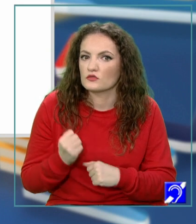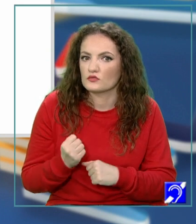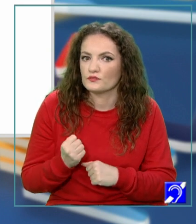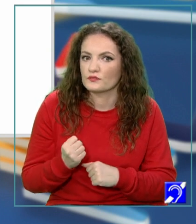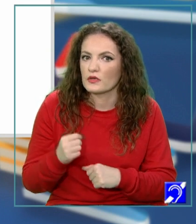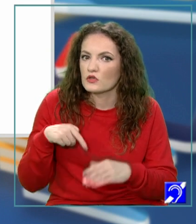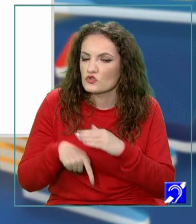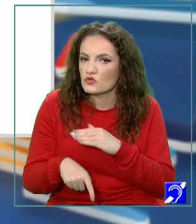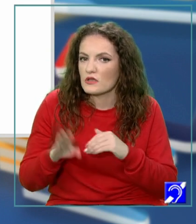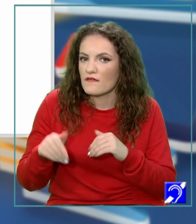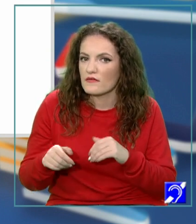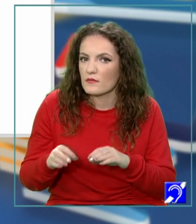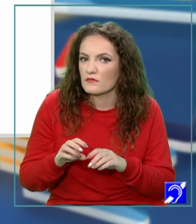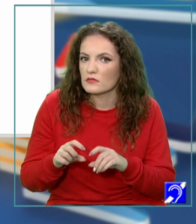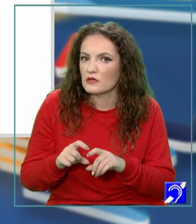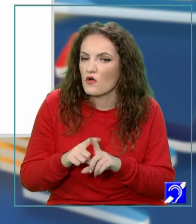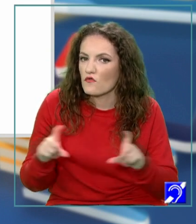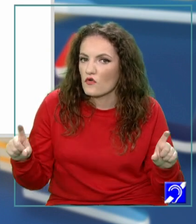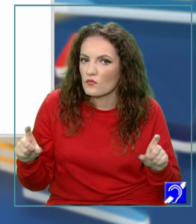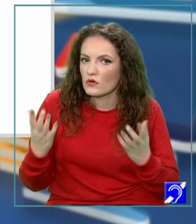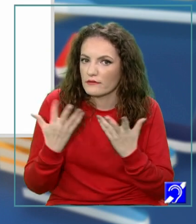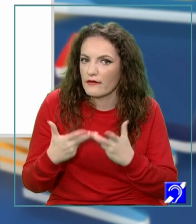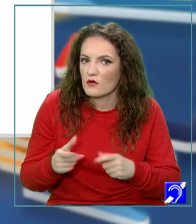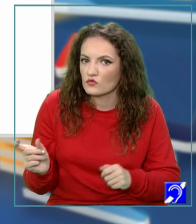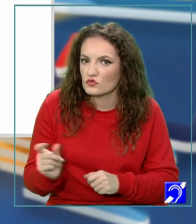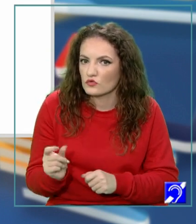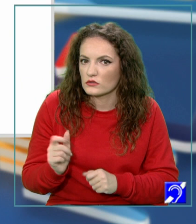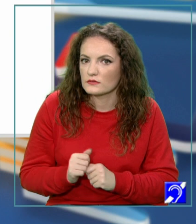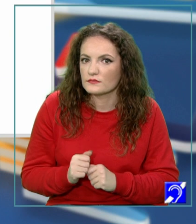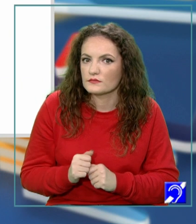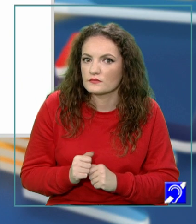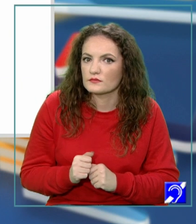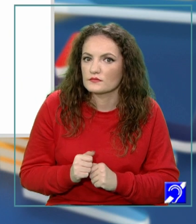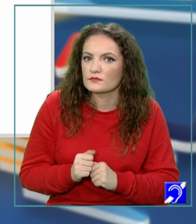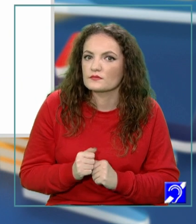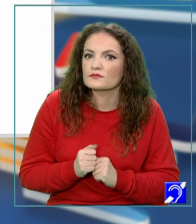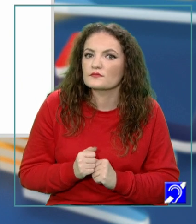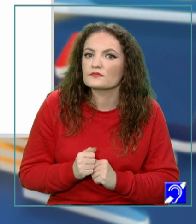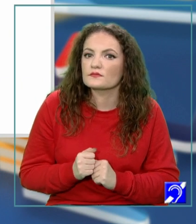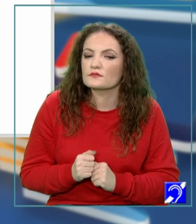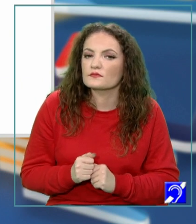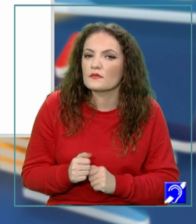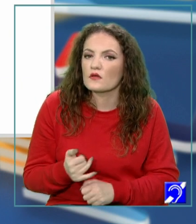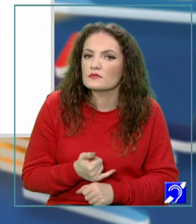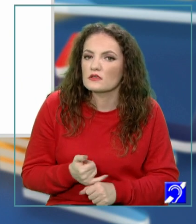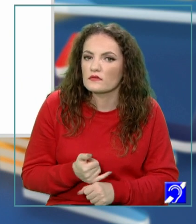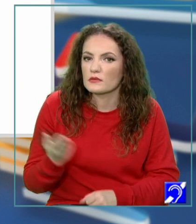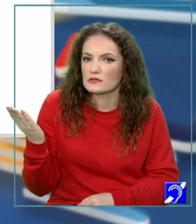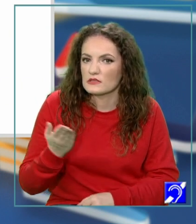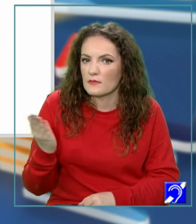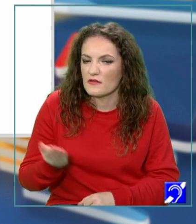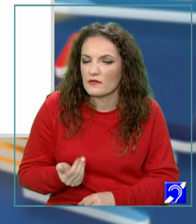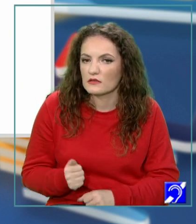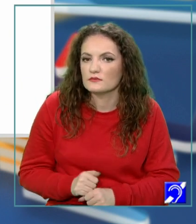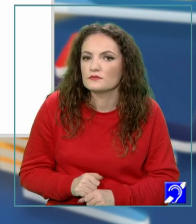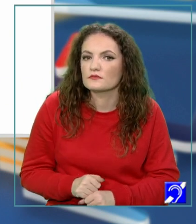calcul prescurtat, care se scrie x plus 4 totul la pătrat, plus 1 supra x plus 4. Observ că se simplifică x plus